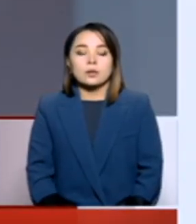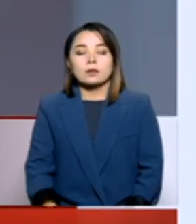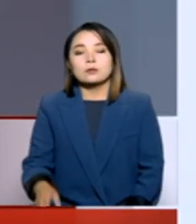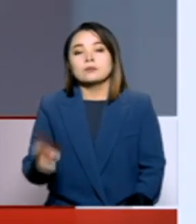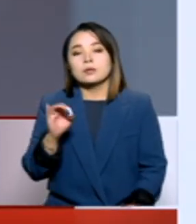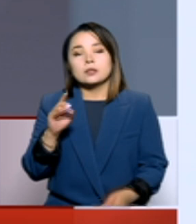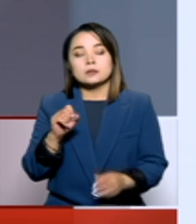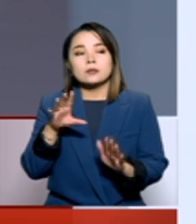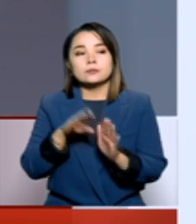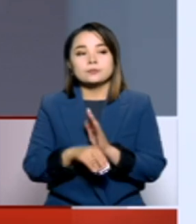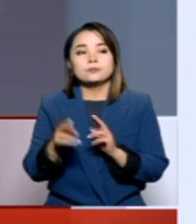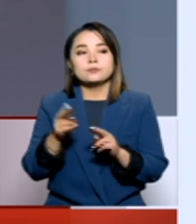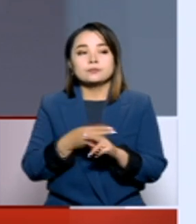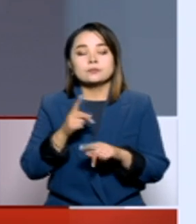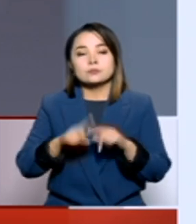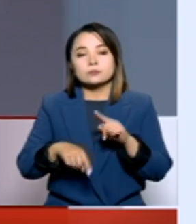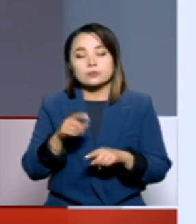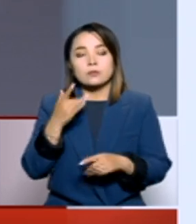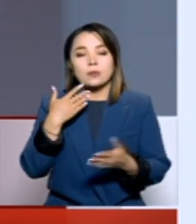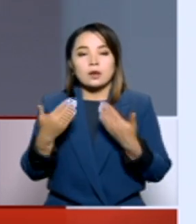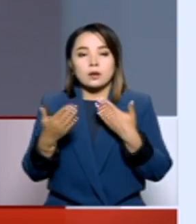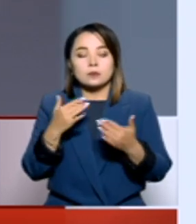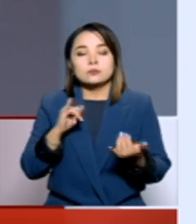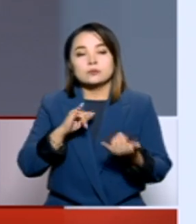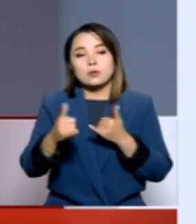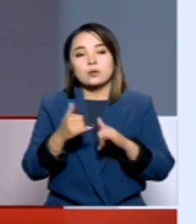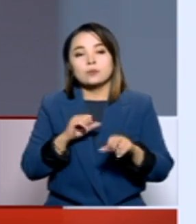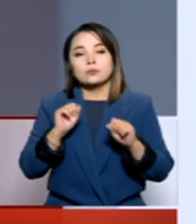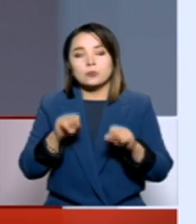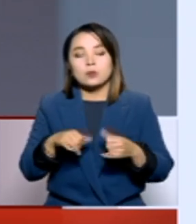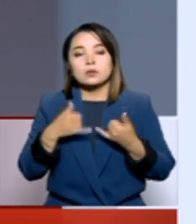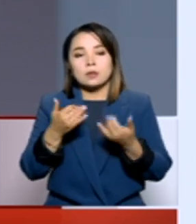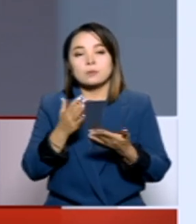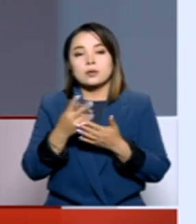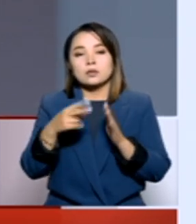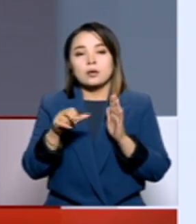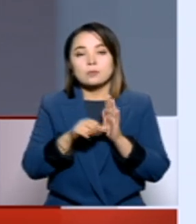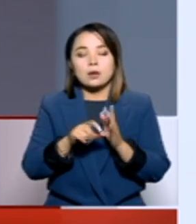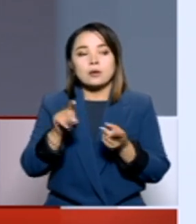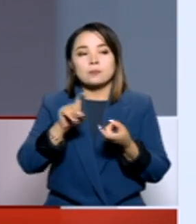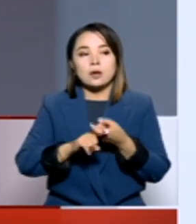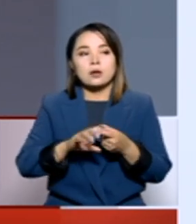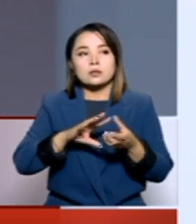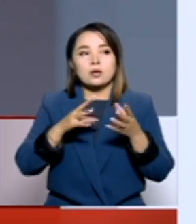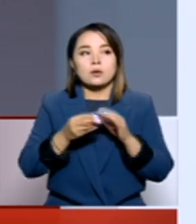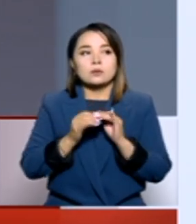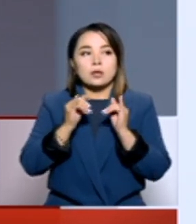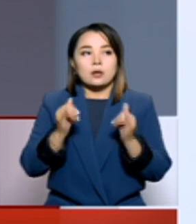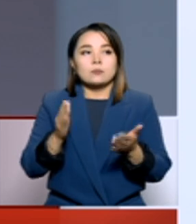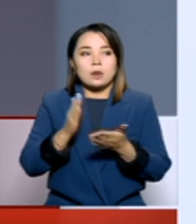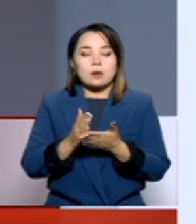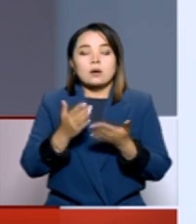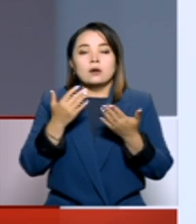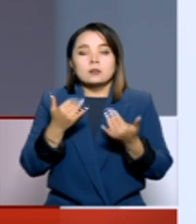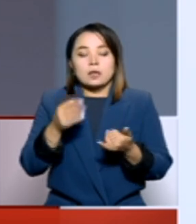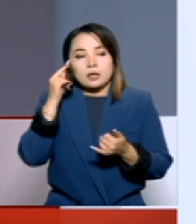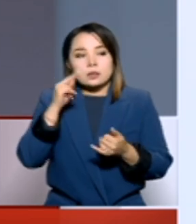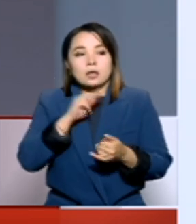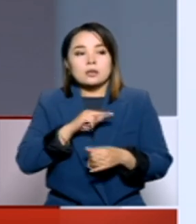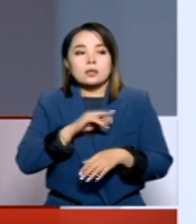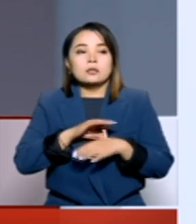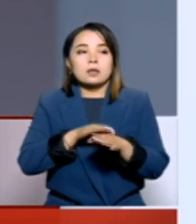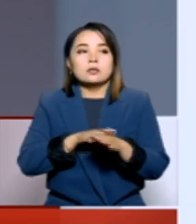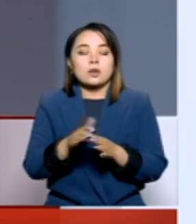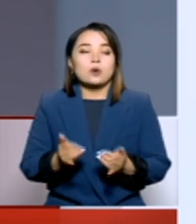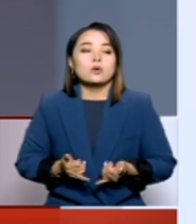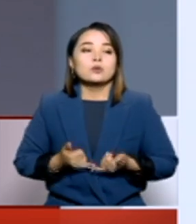Визасыз режим енгізілгелі туыстар бір-біріне жиі қатынауға мүмкіндік алды. 26 бауырлас қаланың байланысы да нығая түсті. Қытайлық науқастардың арасында зор